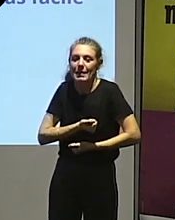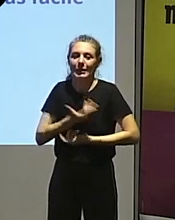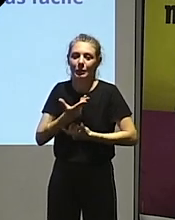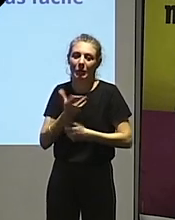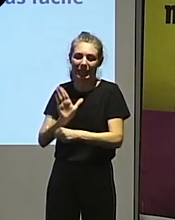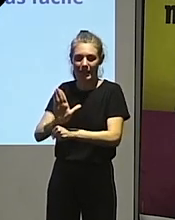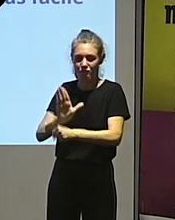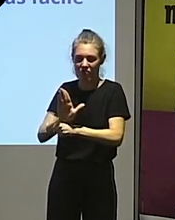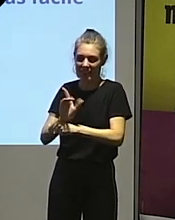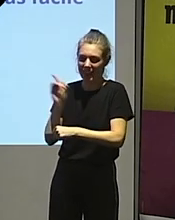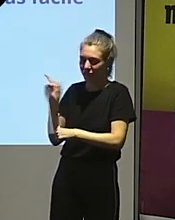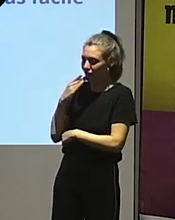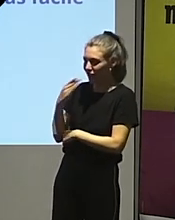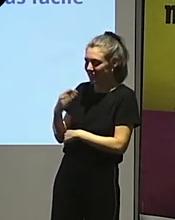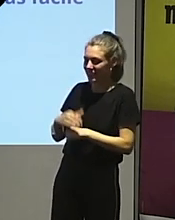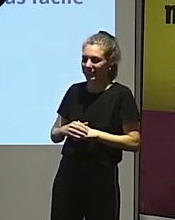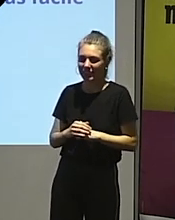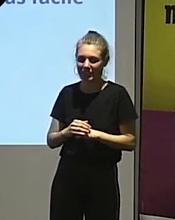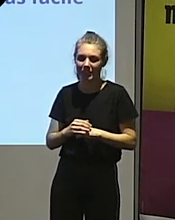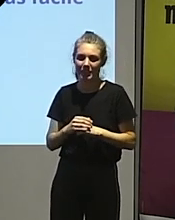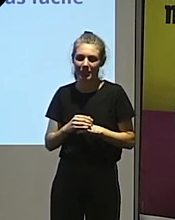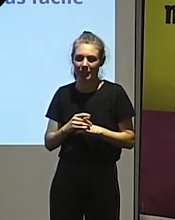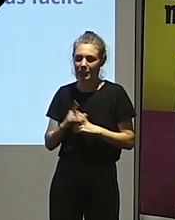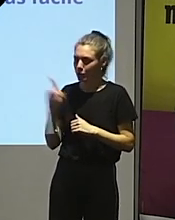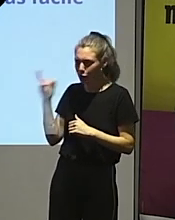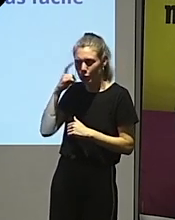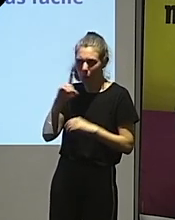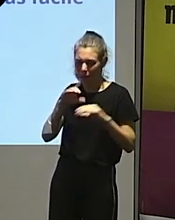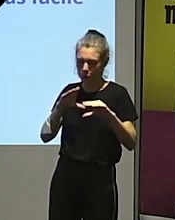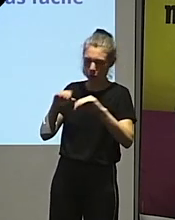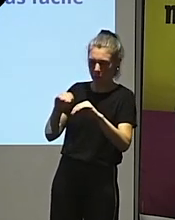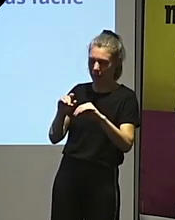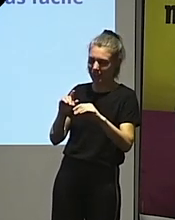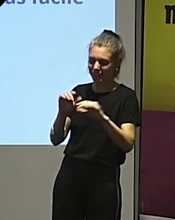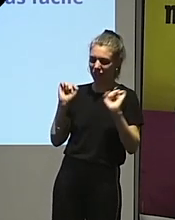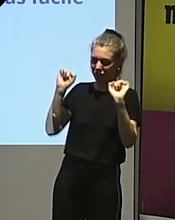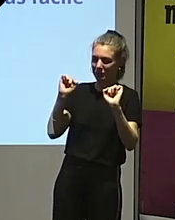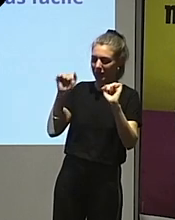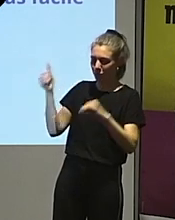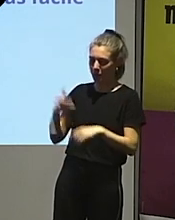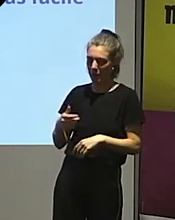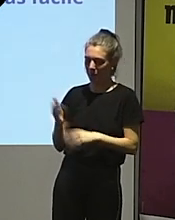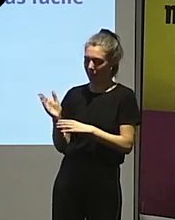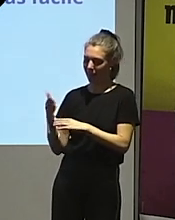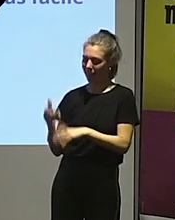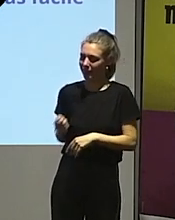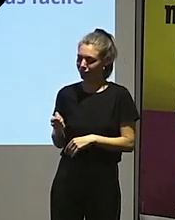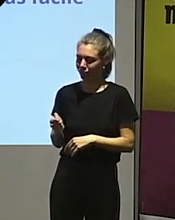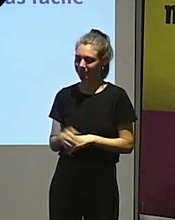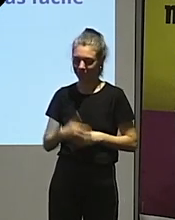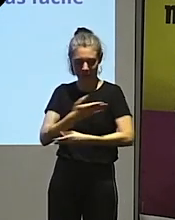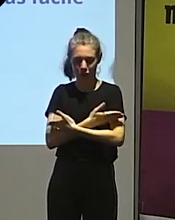pour ce témoignage en direct dans le gymnase, je crois, avec la raquette dans les mains. C'est parfait, avec le t-shirt.